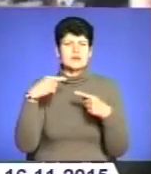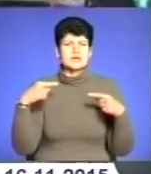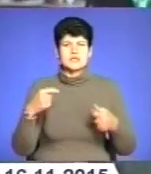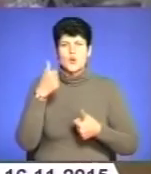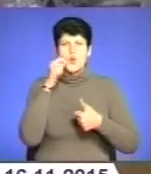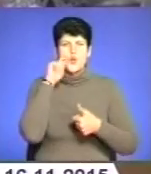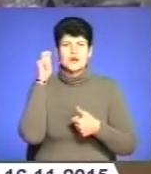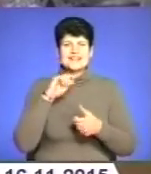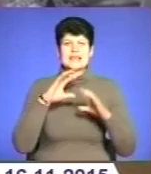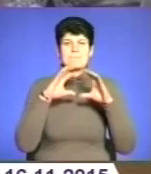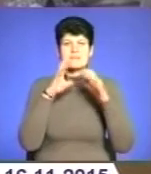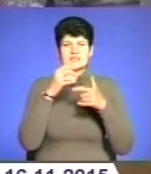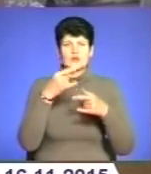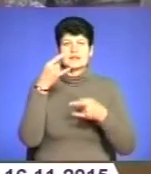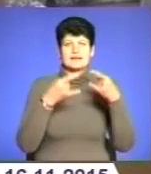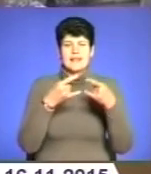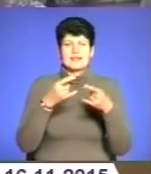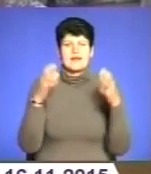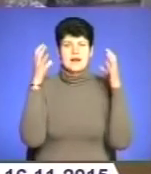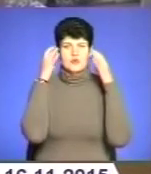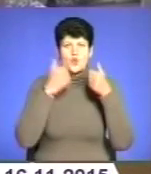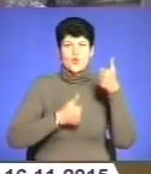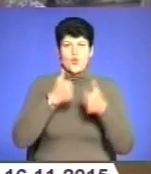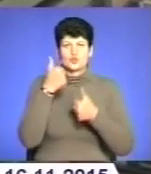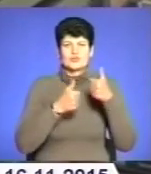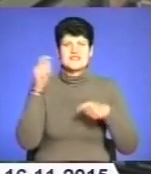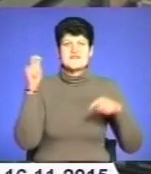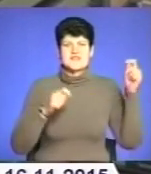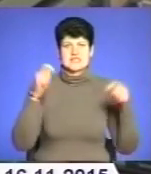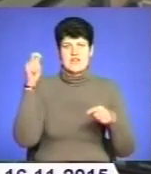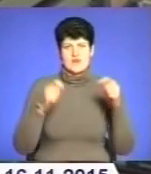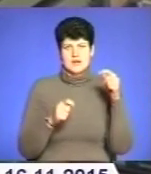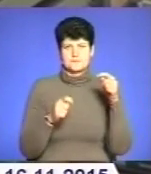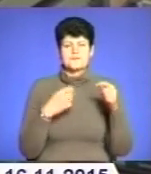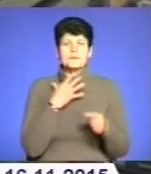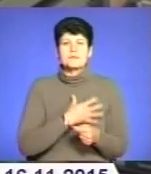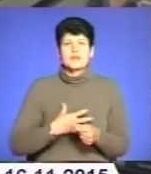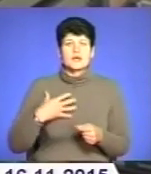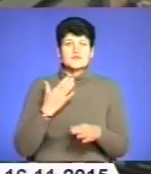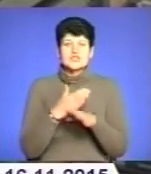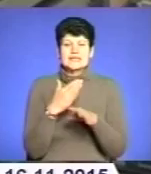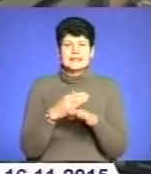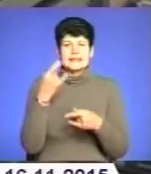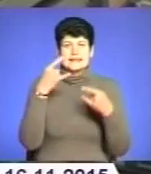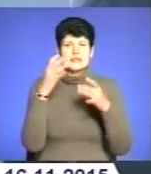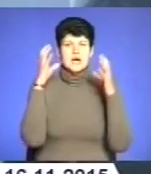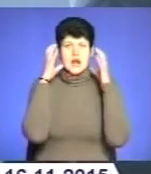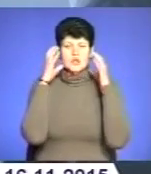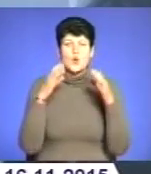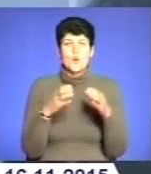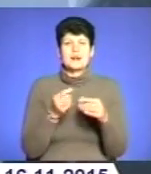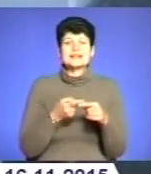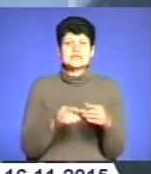українських та міжнародних телерадіоконкурсів та фестивалів. Важлива частина телерадіокомпанії – це